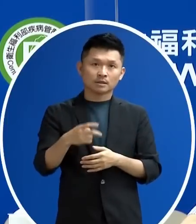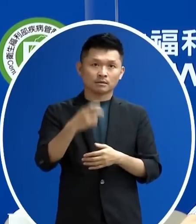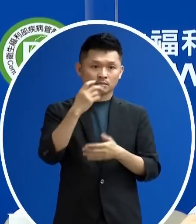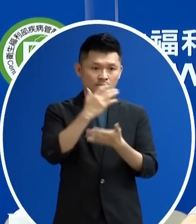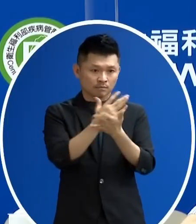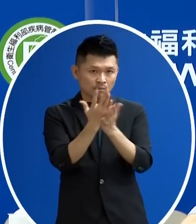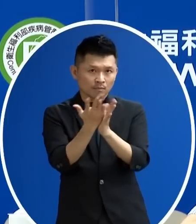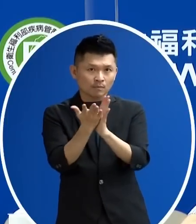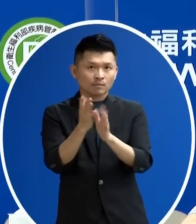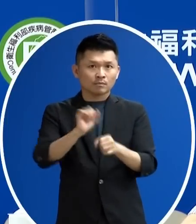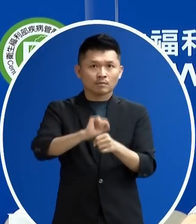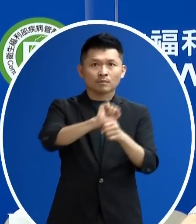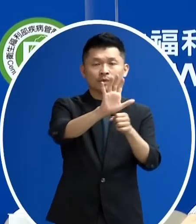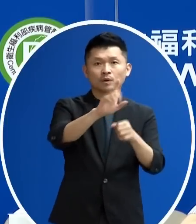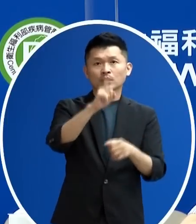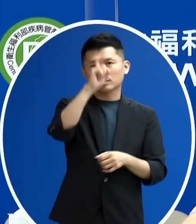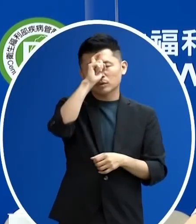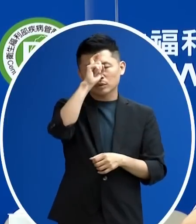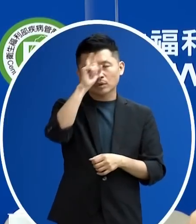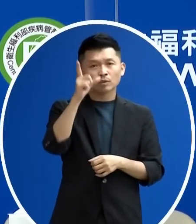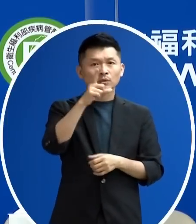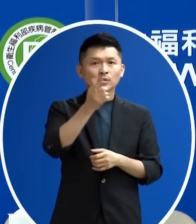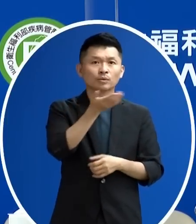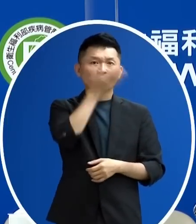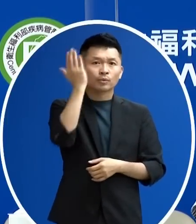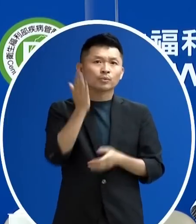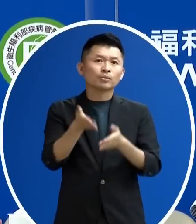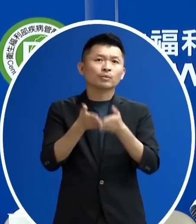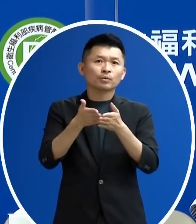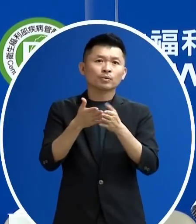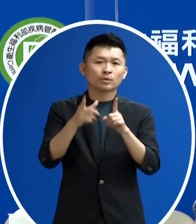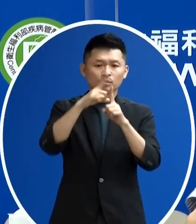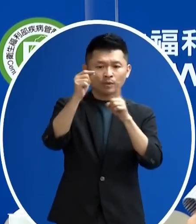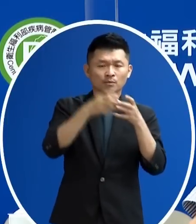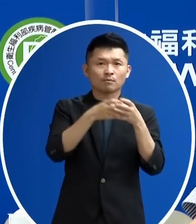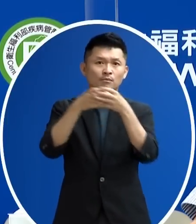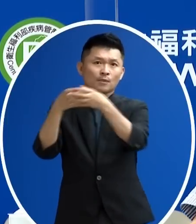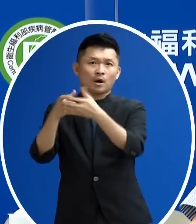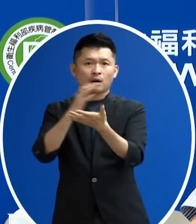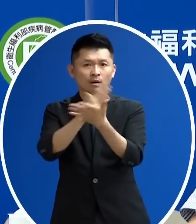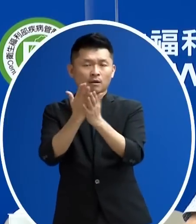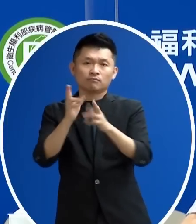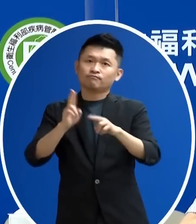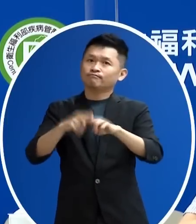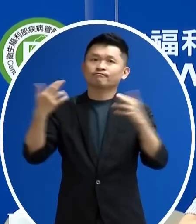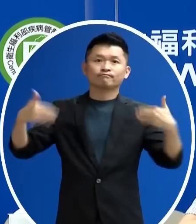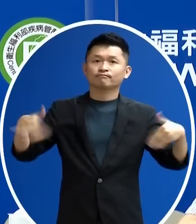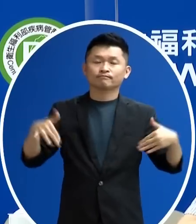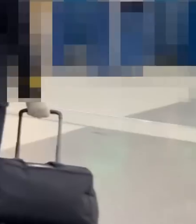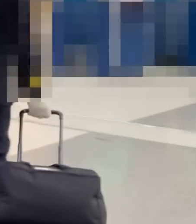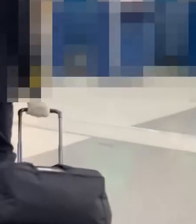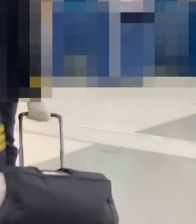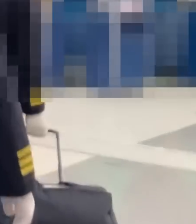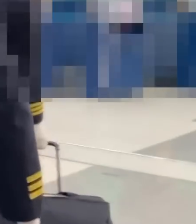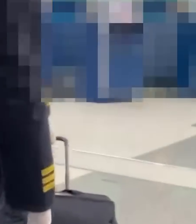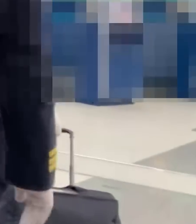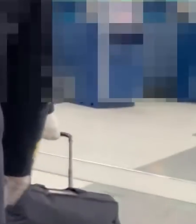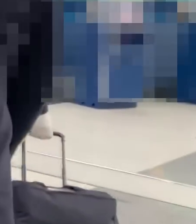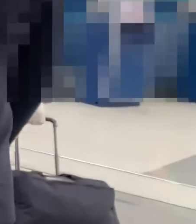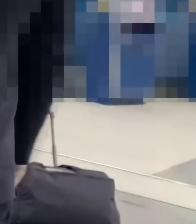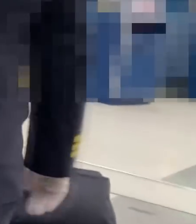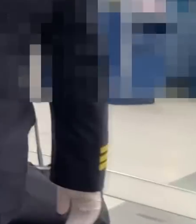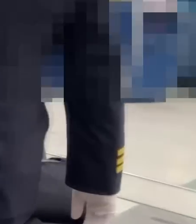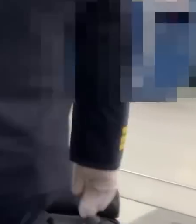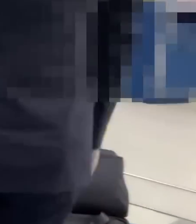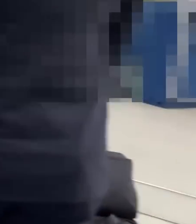也殷殷期盼的要观光，这样的团客观光，这我们都还没有开放。 另外，国际航空机组员返台检疫措